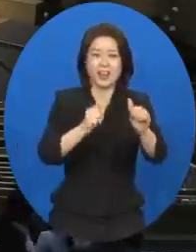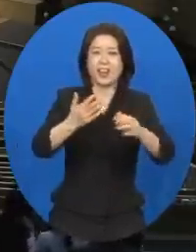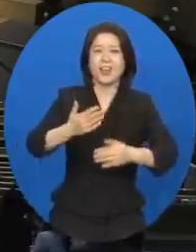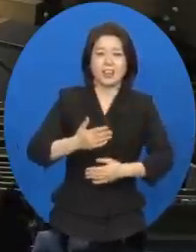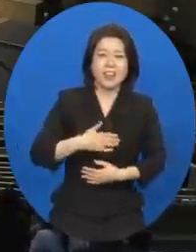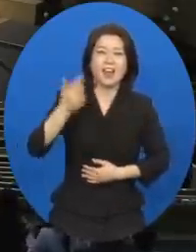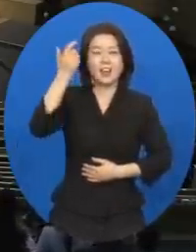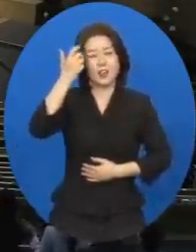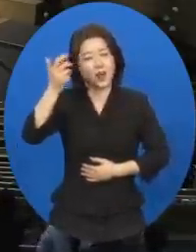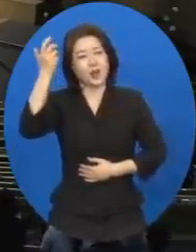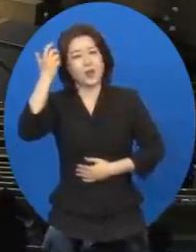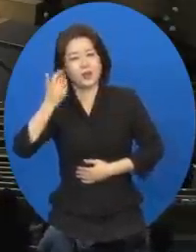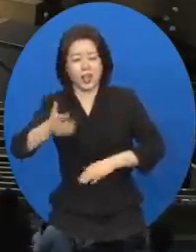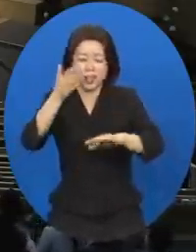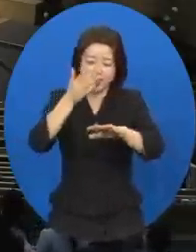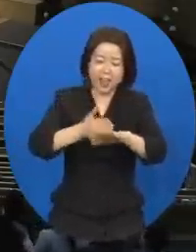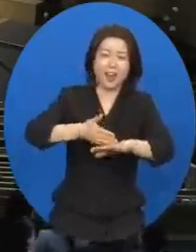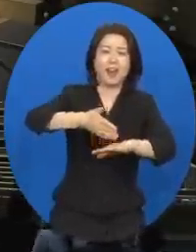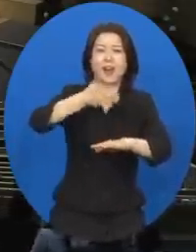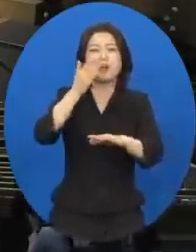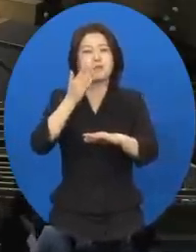기뻐하라 나의 영혼아